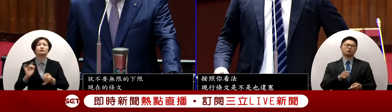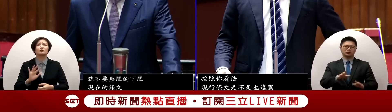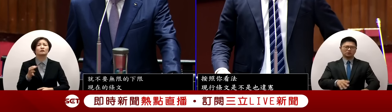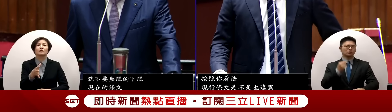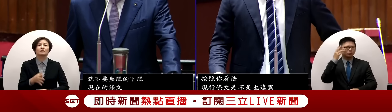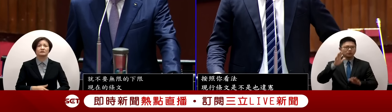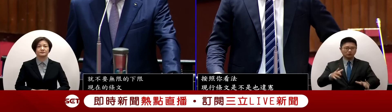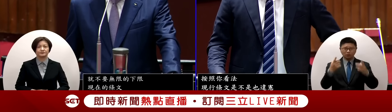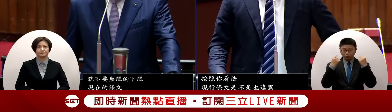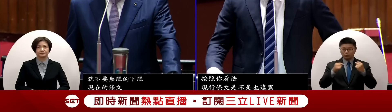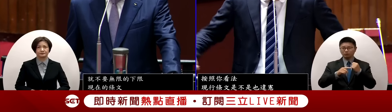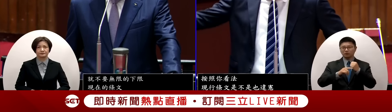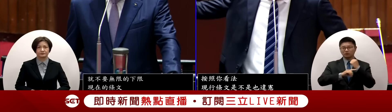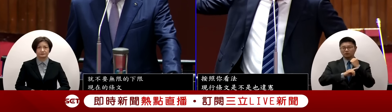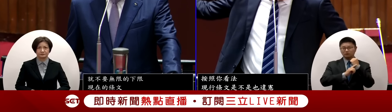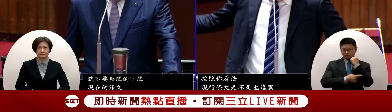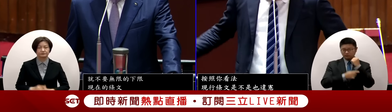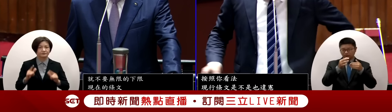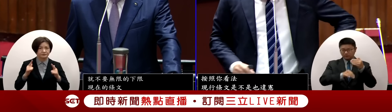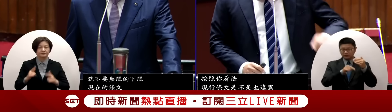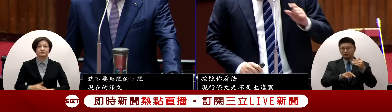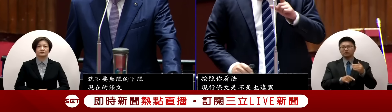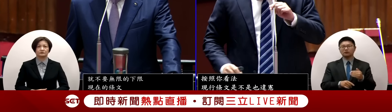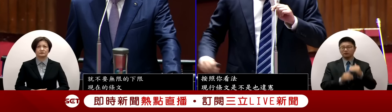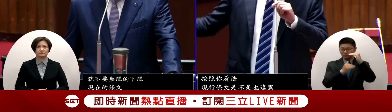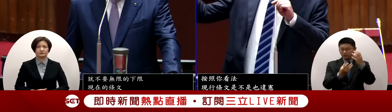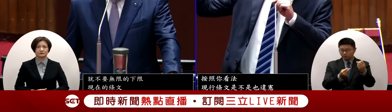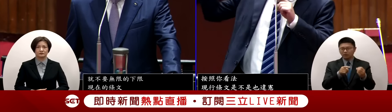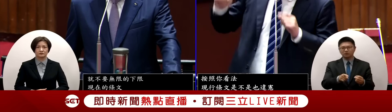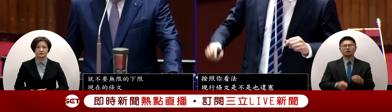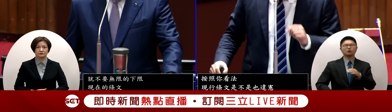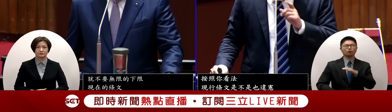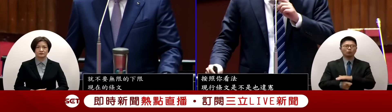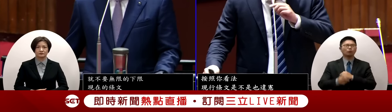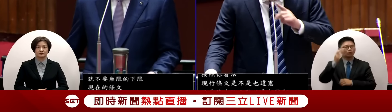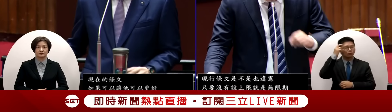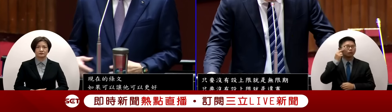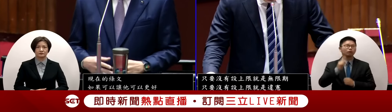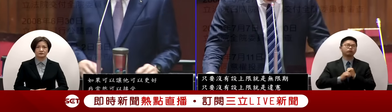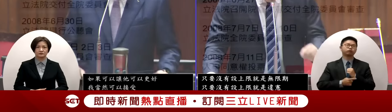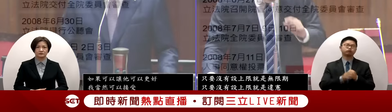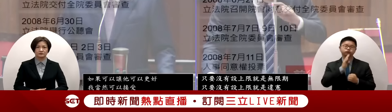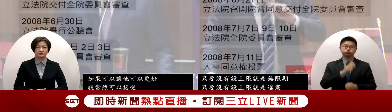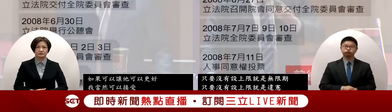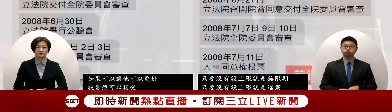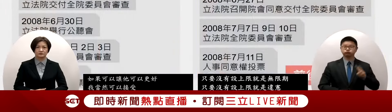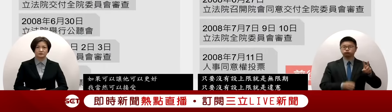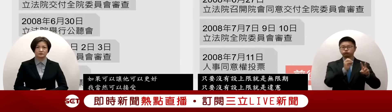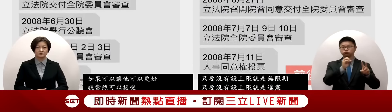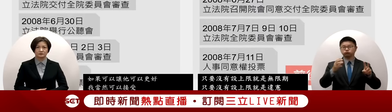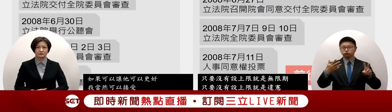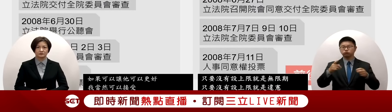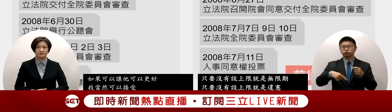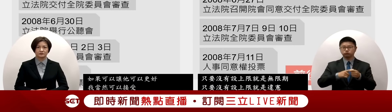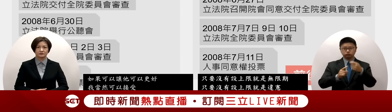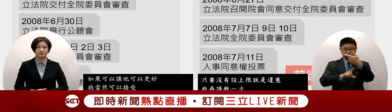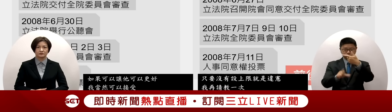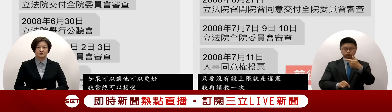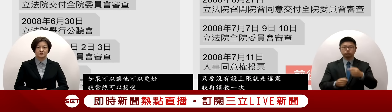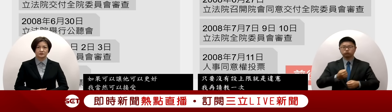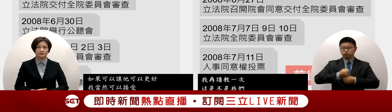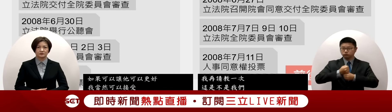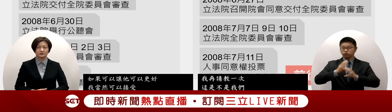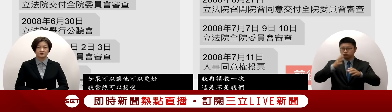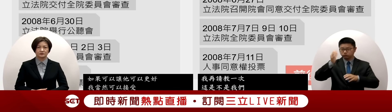现行的条文也违宪嘛？来， 不是， 为什么不设上限？我们来看一下，2008年6月的时候，马英